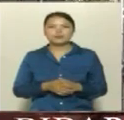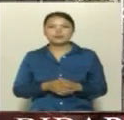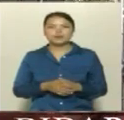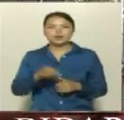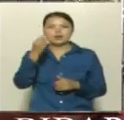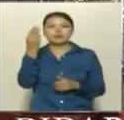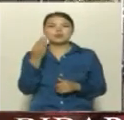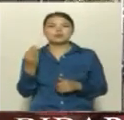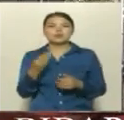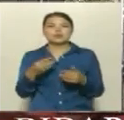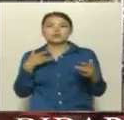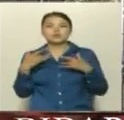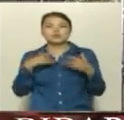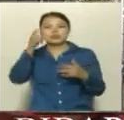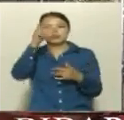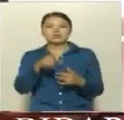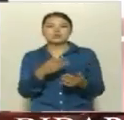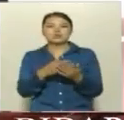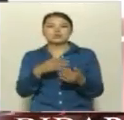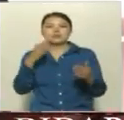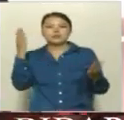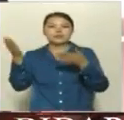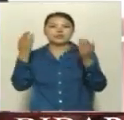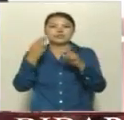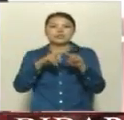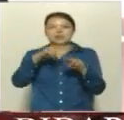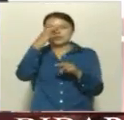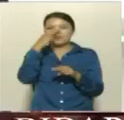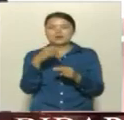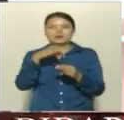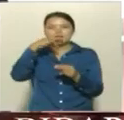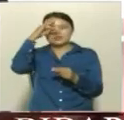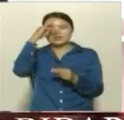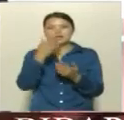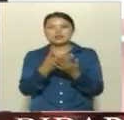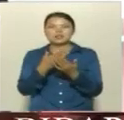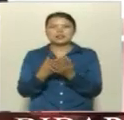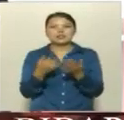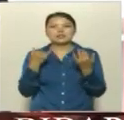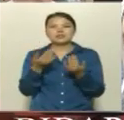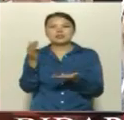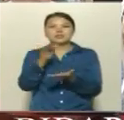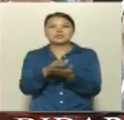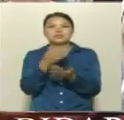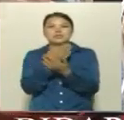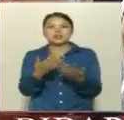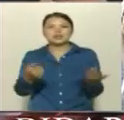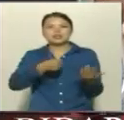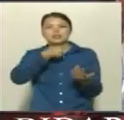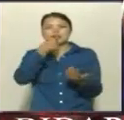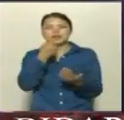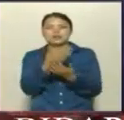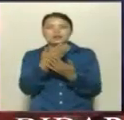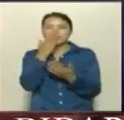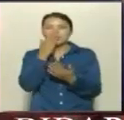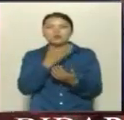мангистовские артисты собрались жанаузене для прославления национального наследия и искусства квиши родного края они познакомили аксакалов города и